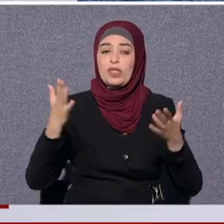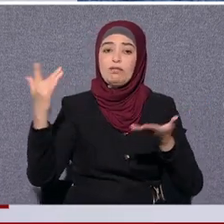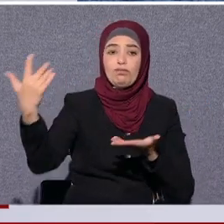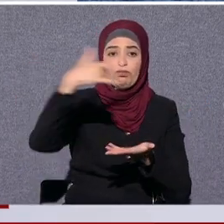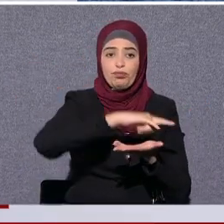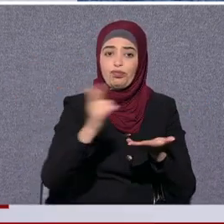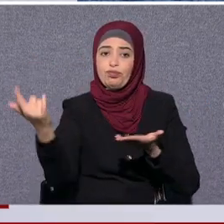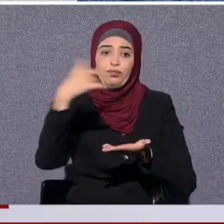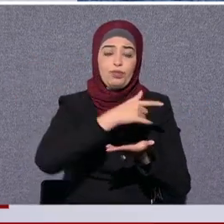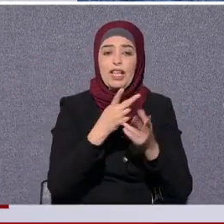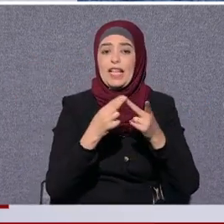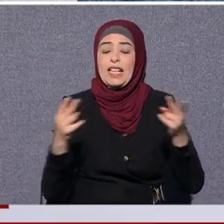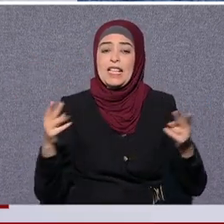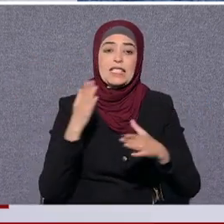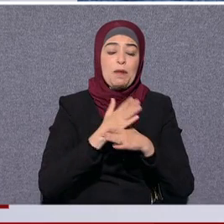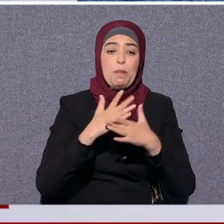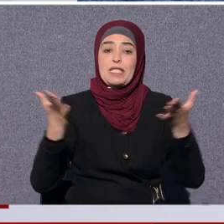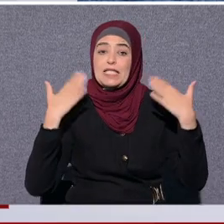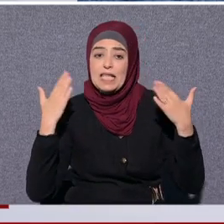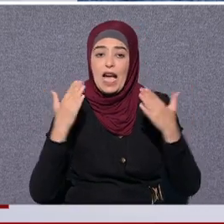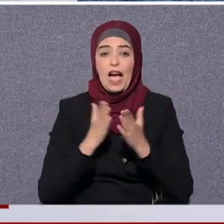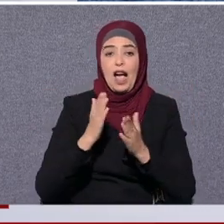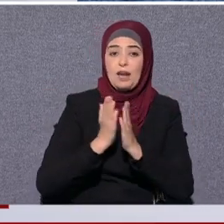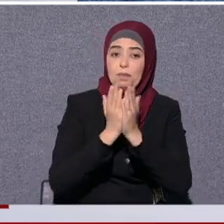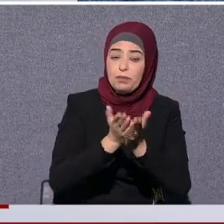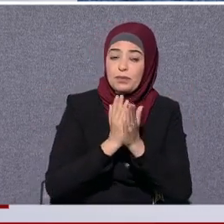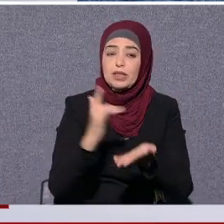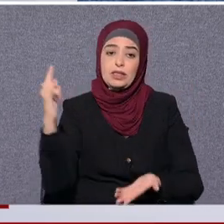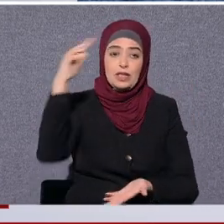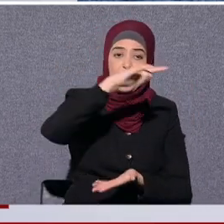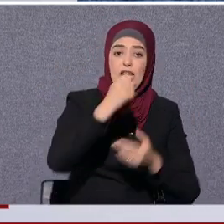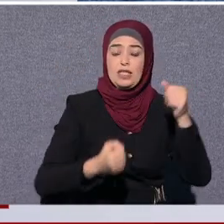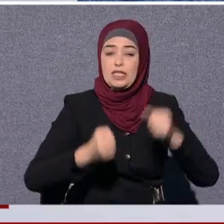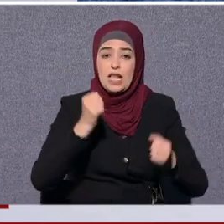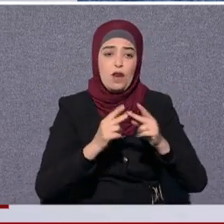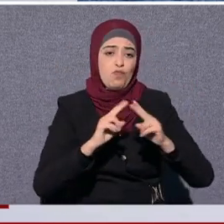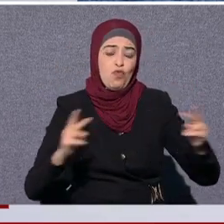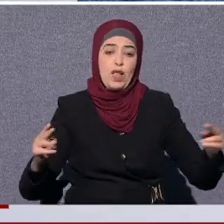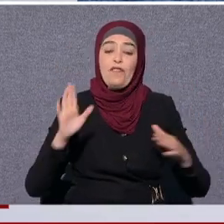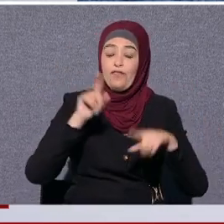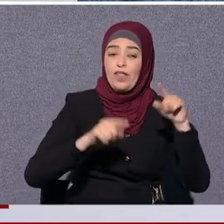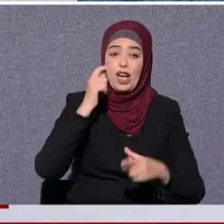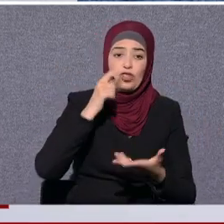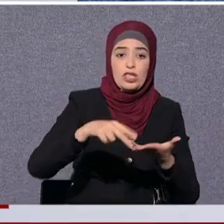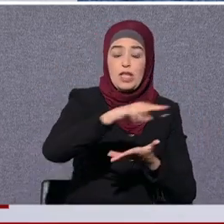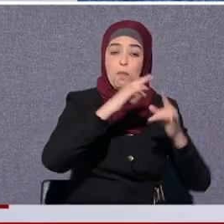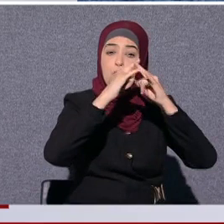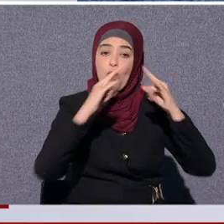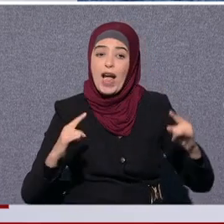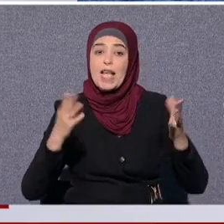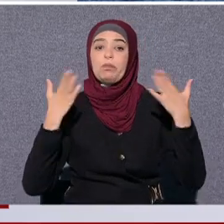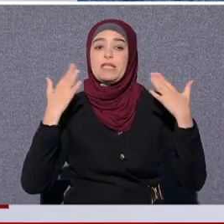شريان للاردن، سواء كان برا او بحرا او جوا، وايضا في مناطق متناثره مثل مخيمات